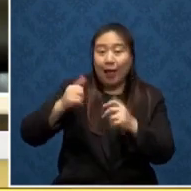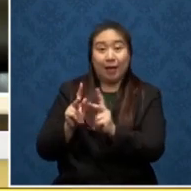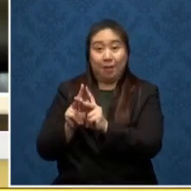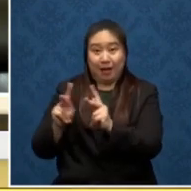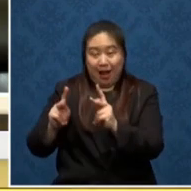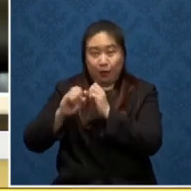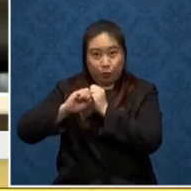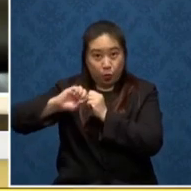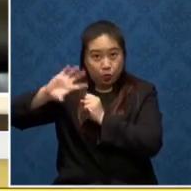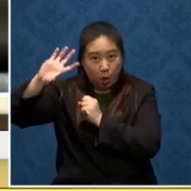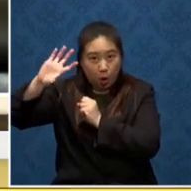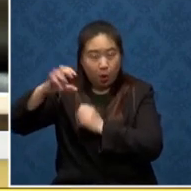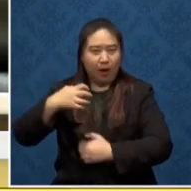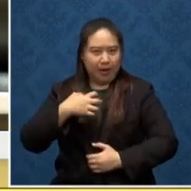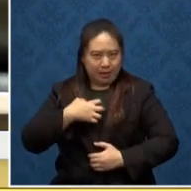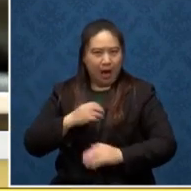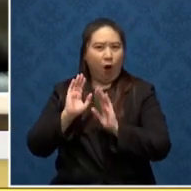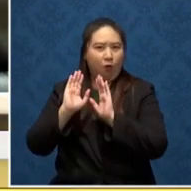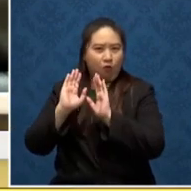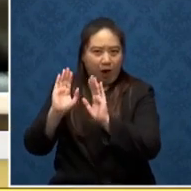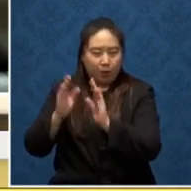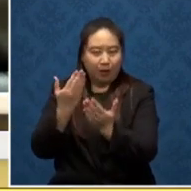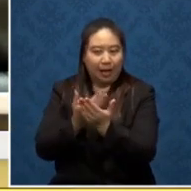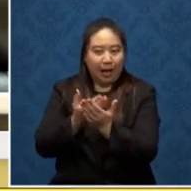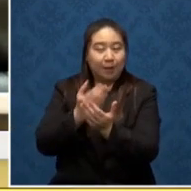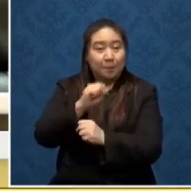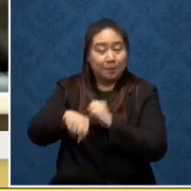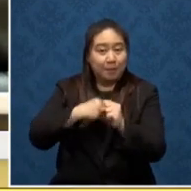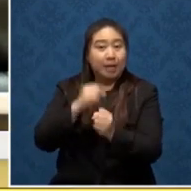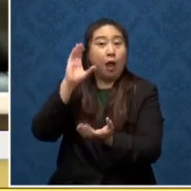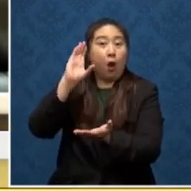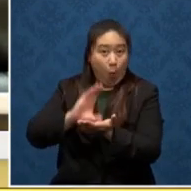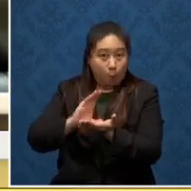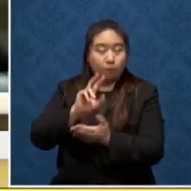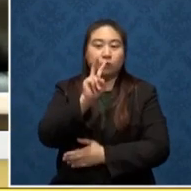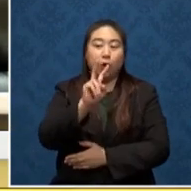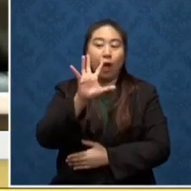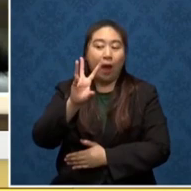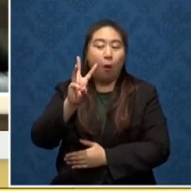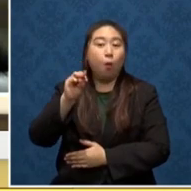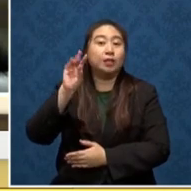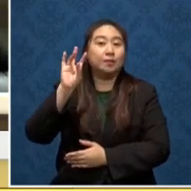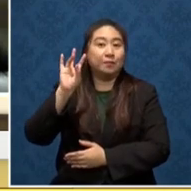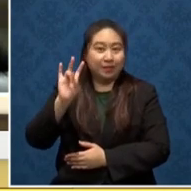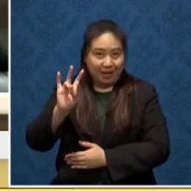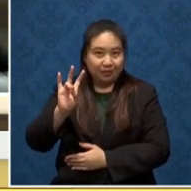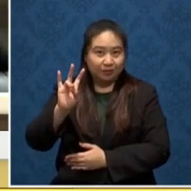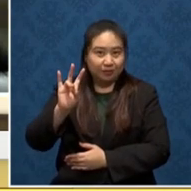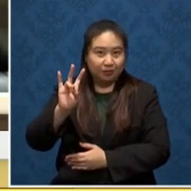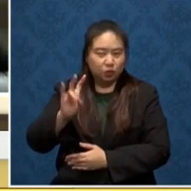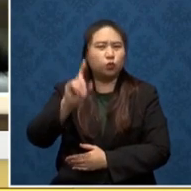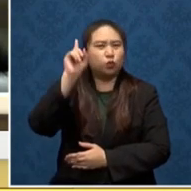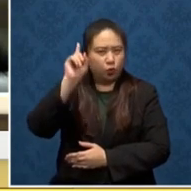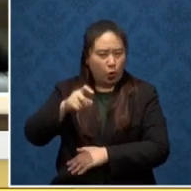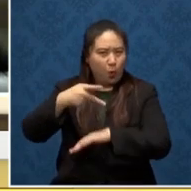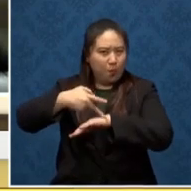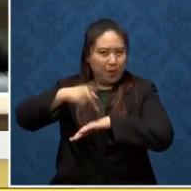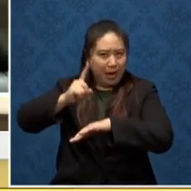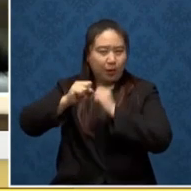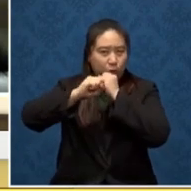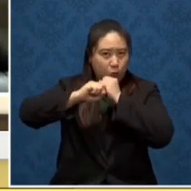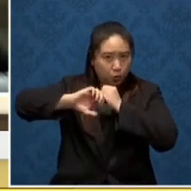าก เย น ว่า ใน ปี ก็ โ nal 2567 นะครัคง ต้อง ให้ ทั้ง ประทาน ก. ส.ต. ช.